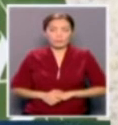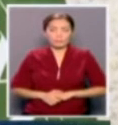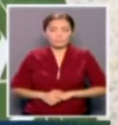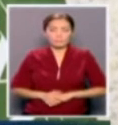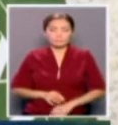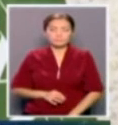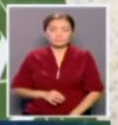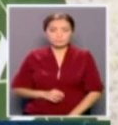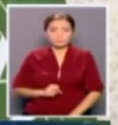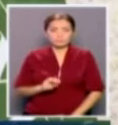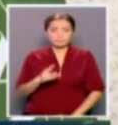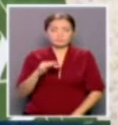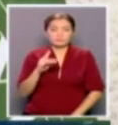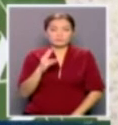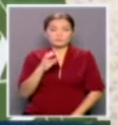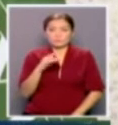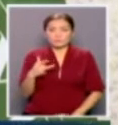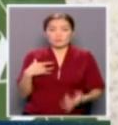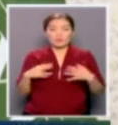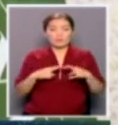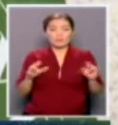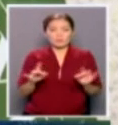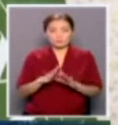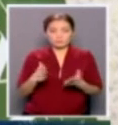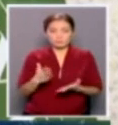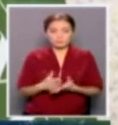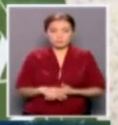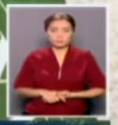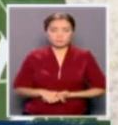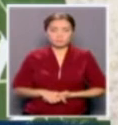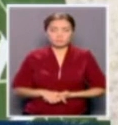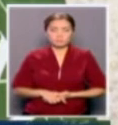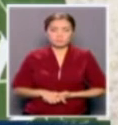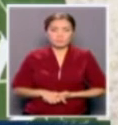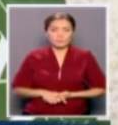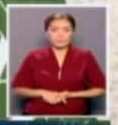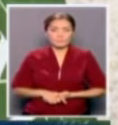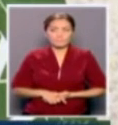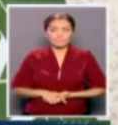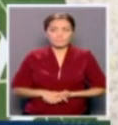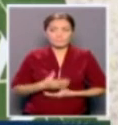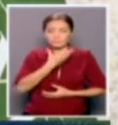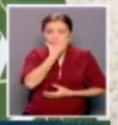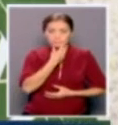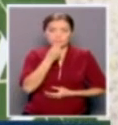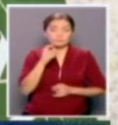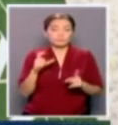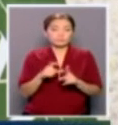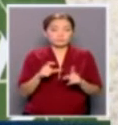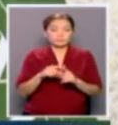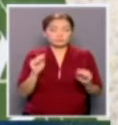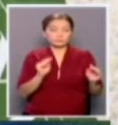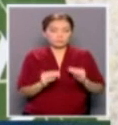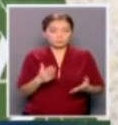өлеңі бұл спектакль секілді өлең көркем жазылған, жаңағы